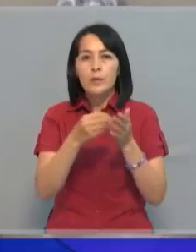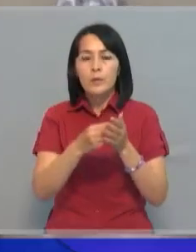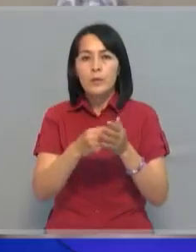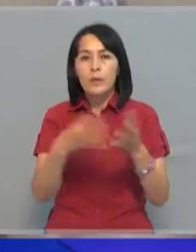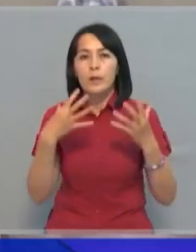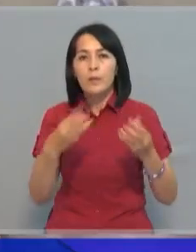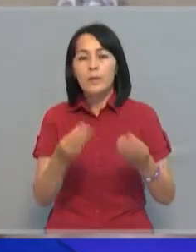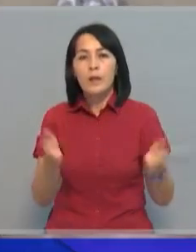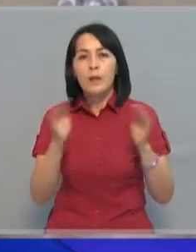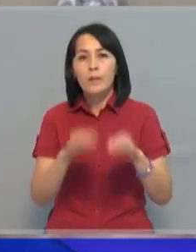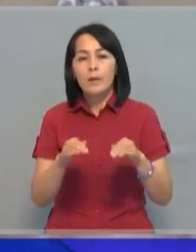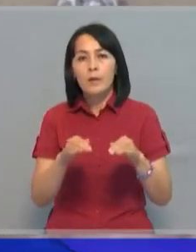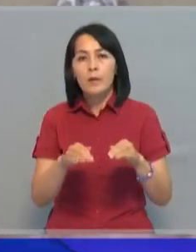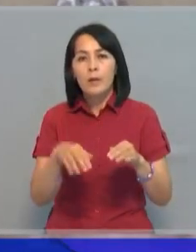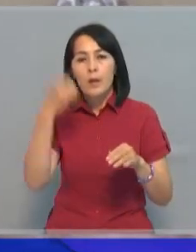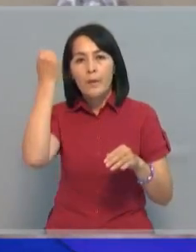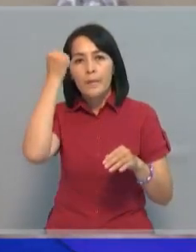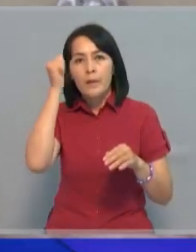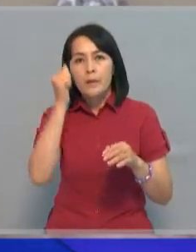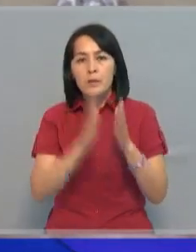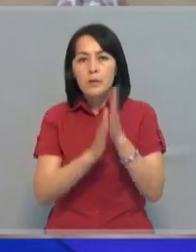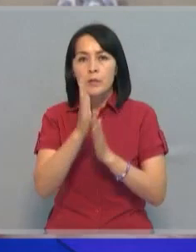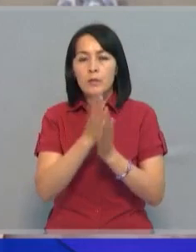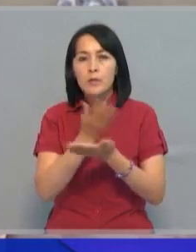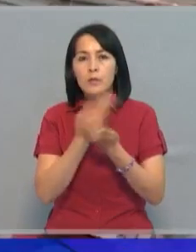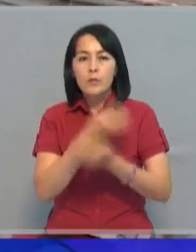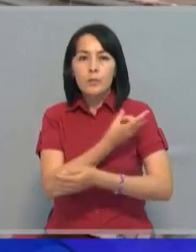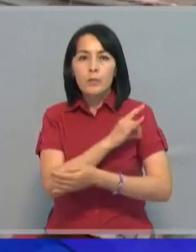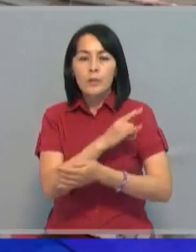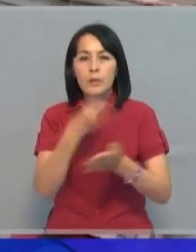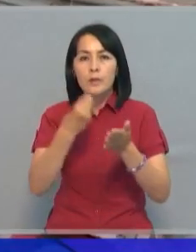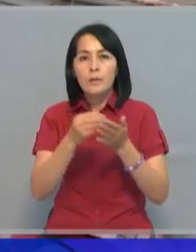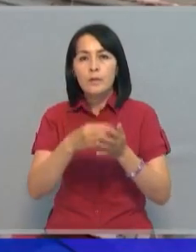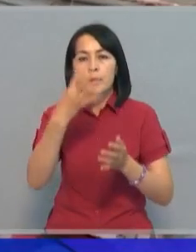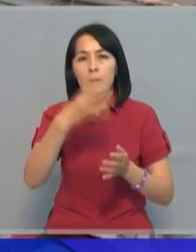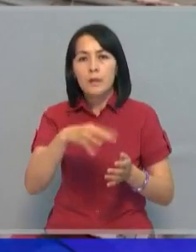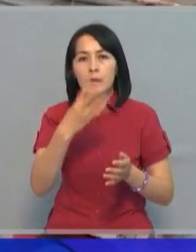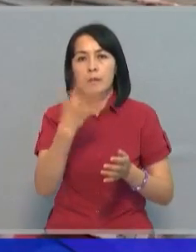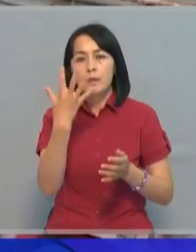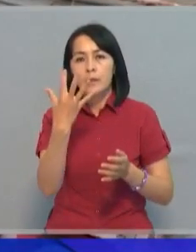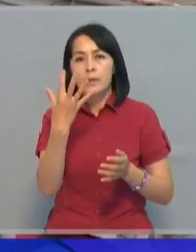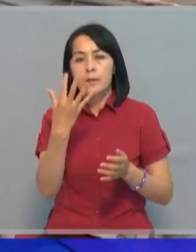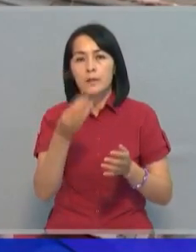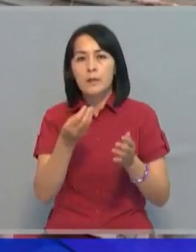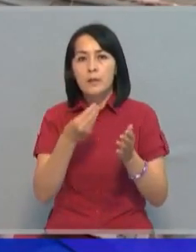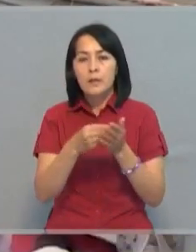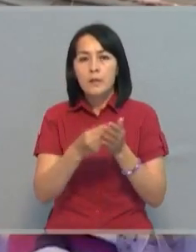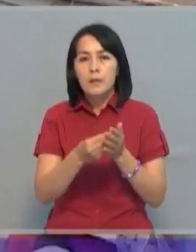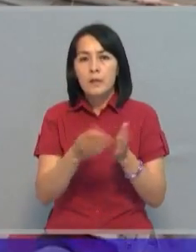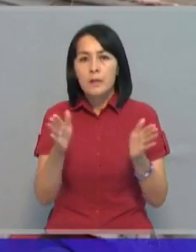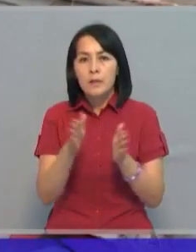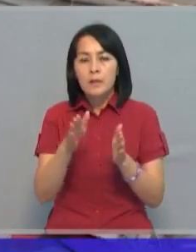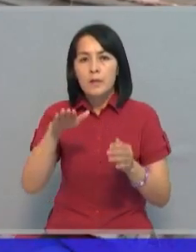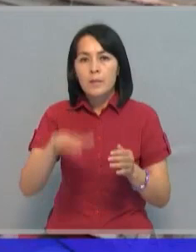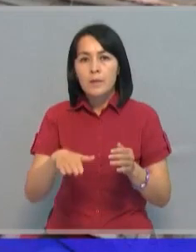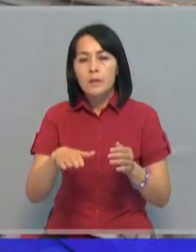алып қалу. Қырда жүрген қойлардың күйі жоқ. Қозыларын амалжық сатып отырмыз. Жылда 40-45-ін сататын дек, жетілдіріп барып. Қазір амалжық майдасы бар, мәресін бәрін